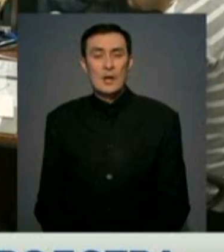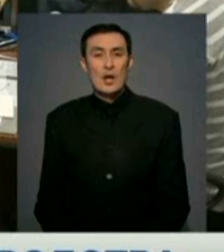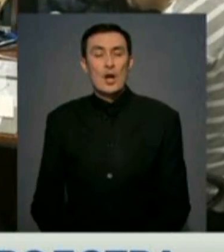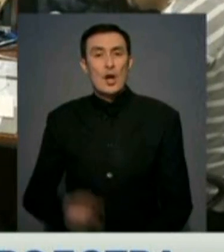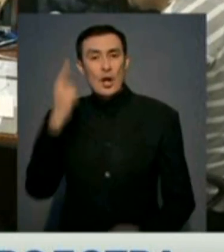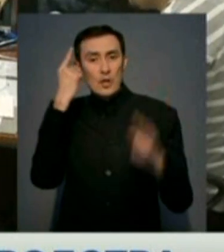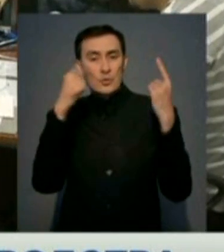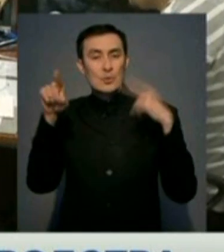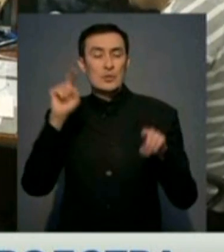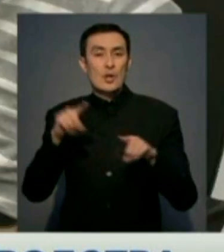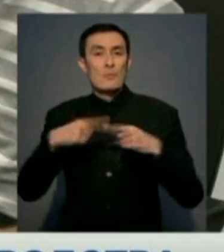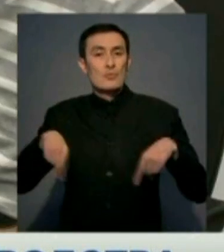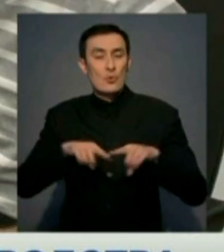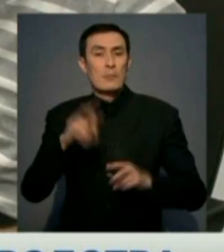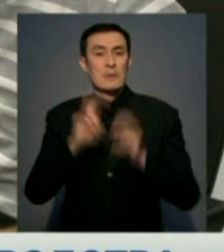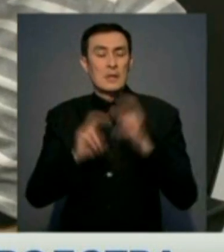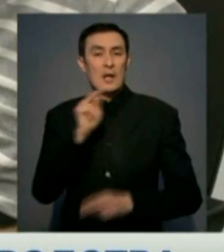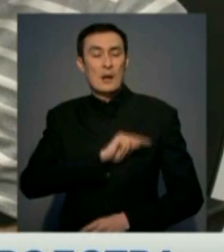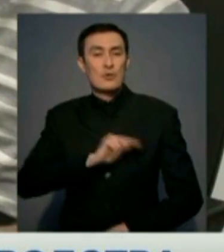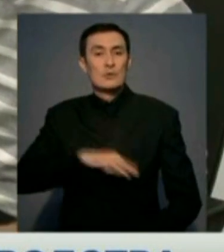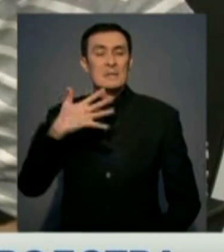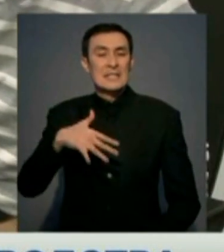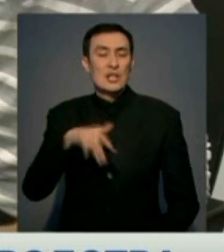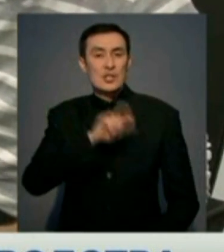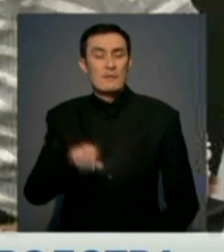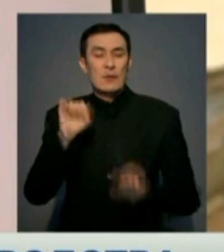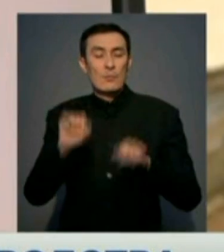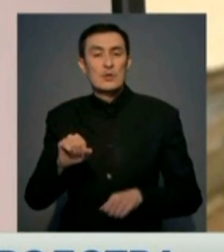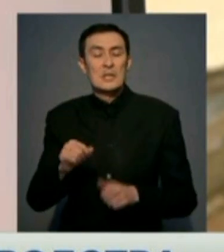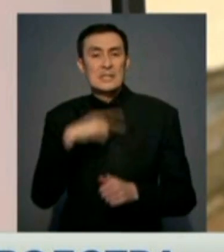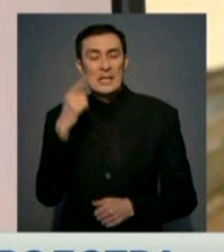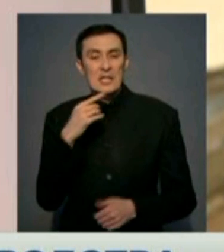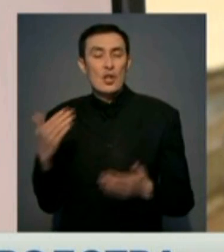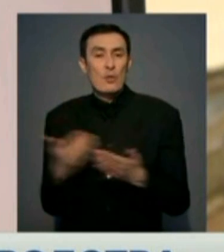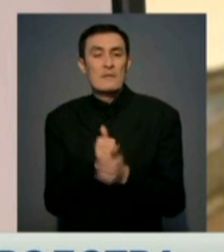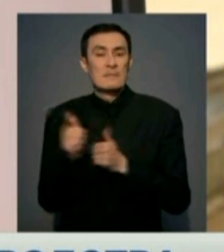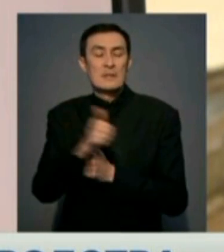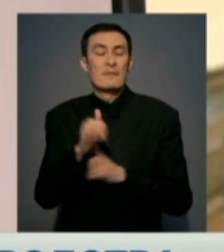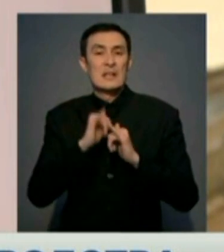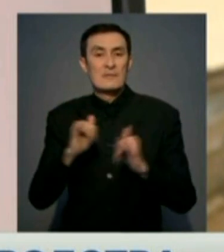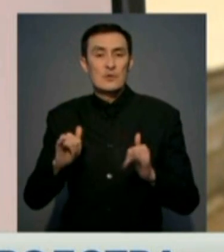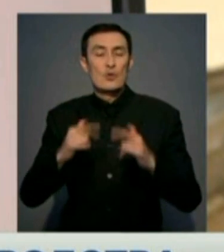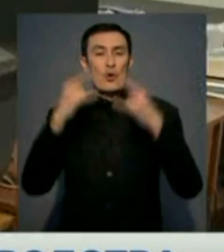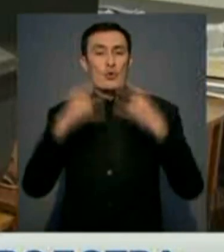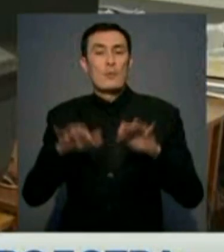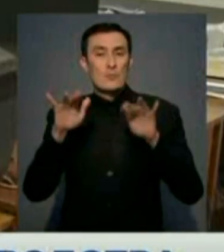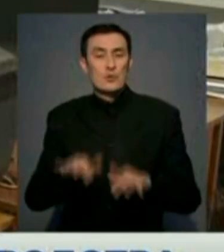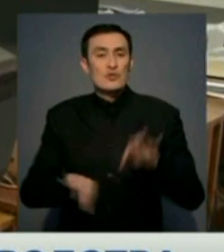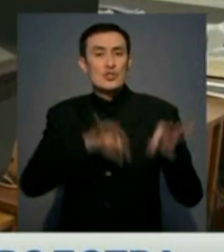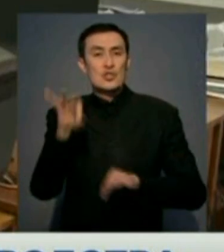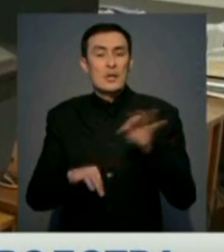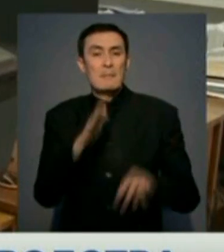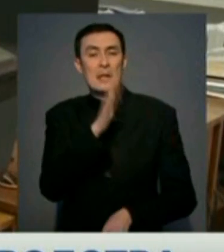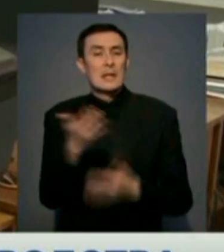Конструкторское бюро предприятия, в котором трудится более 50 человек, можно назвать первопроходцем в части цифровизации. К примеру, над чертежами еще лет 5